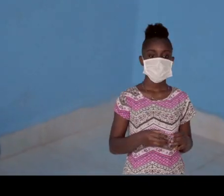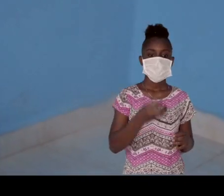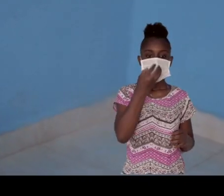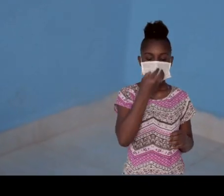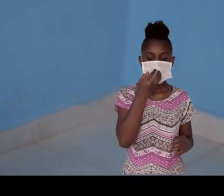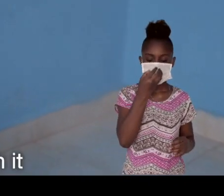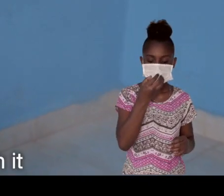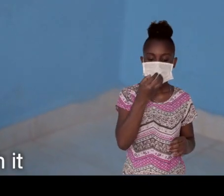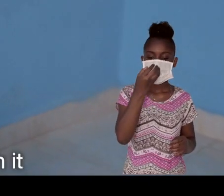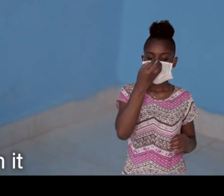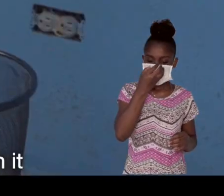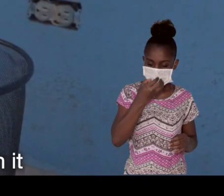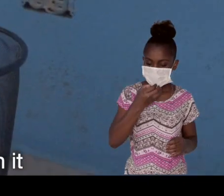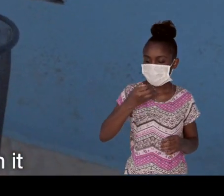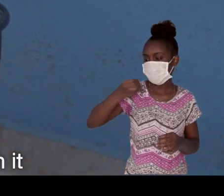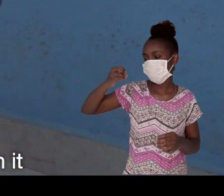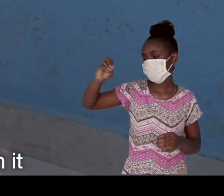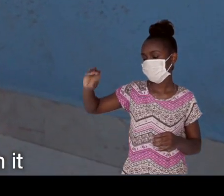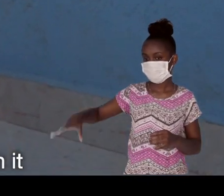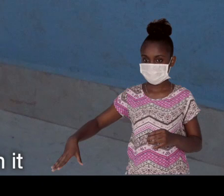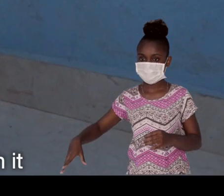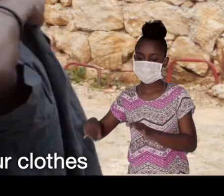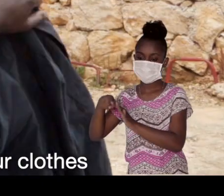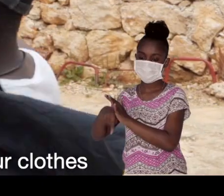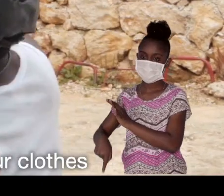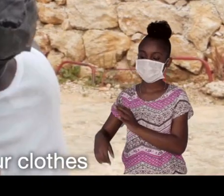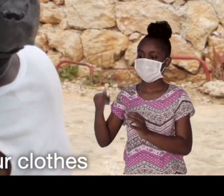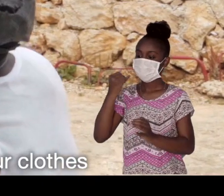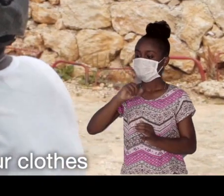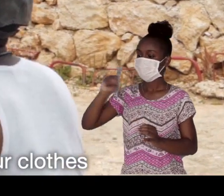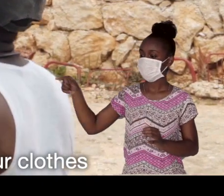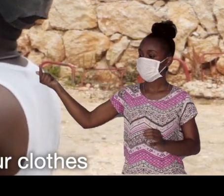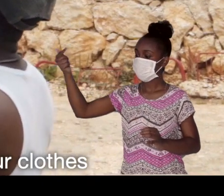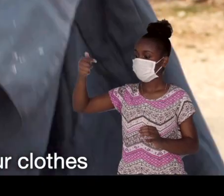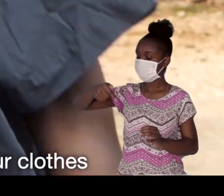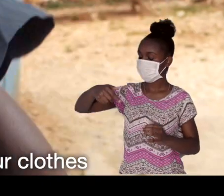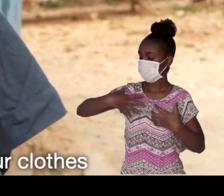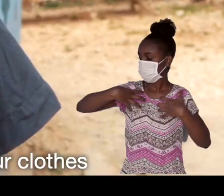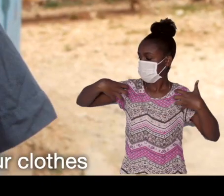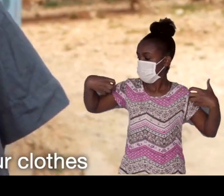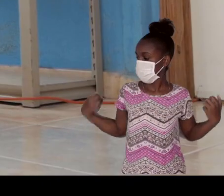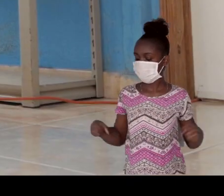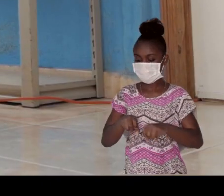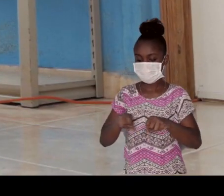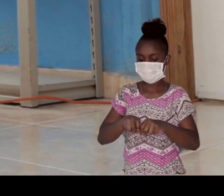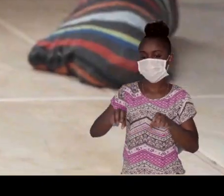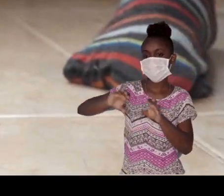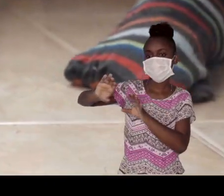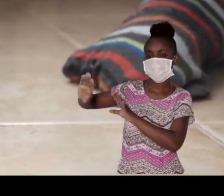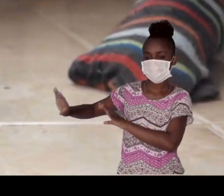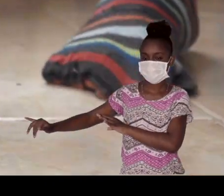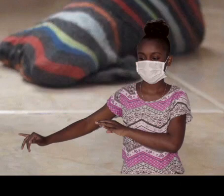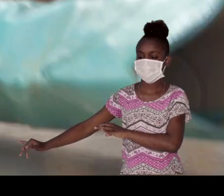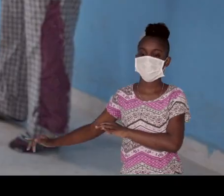Soit mon chenel, fais le mouchoir et puis jette-le. Lorsque tu es dans la rue, pas entrer à crac qui te soua, ni à soulier dans le